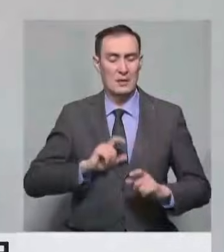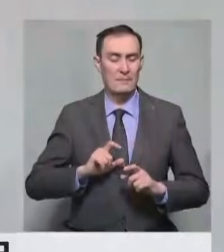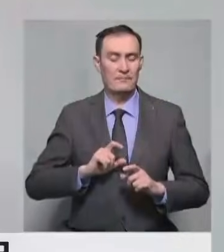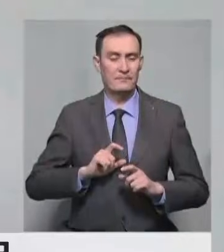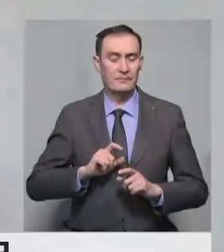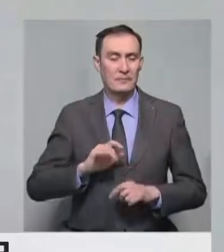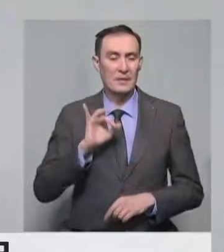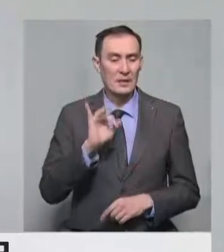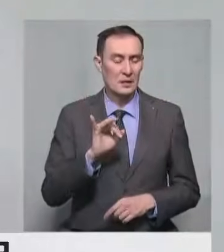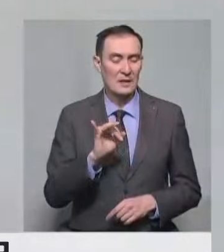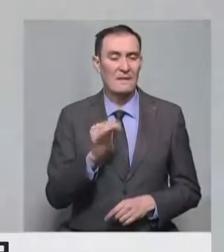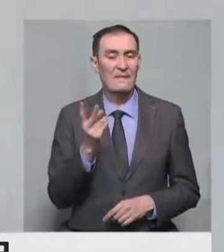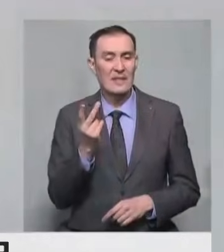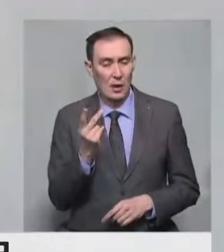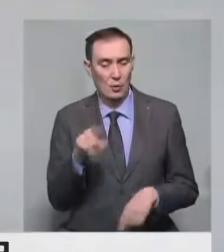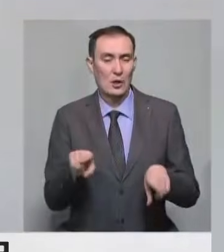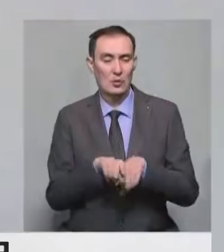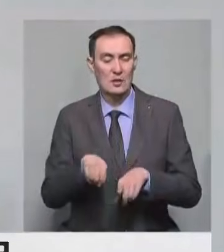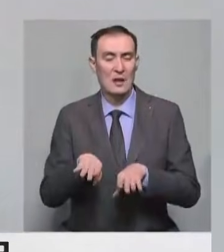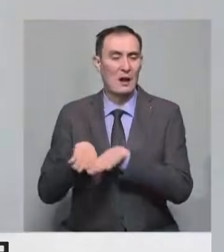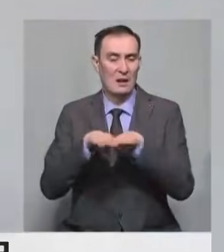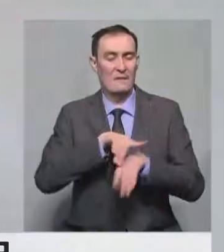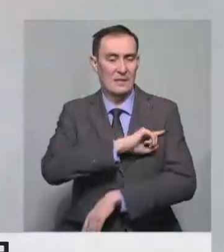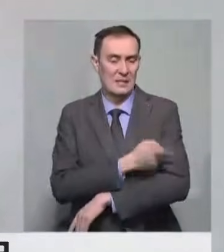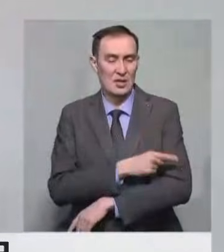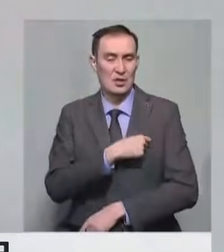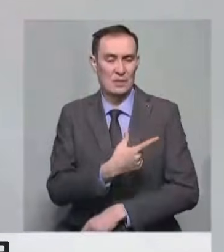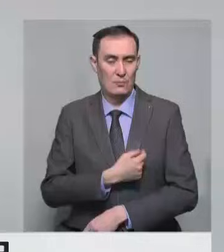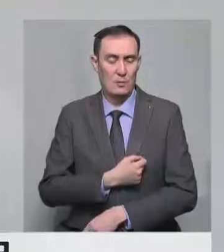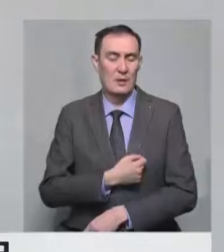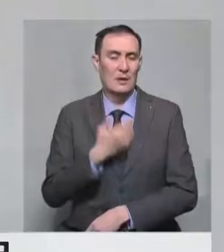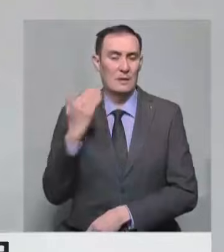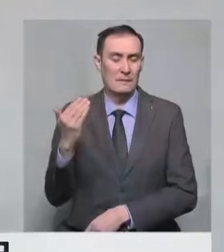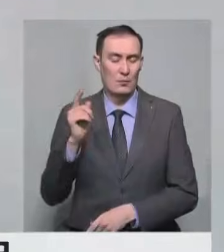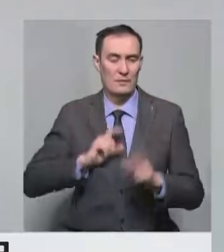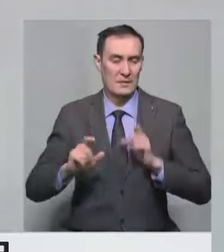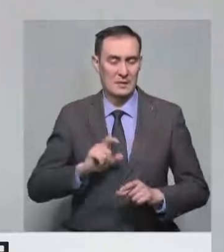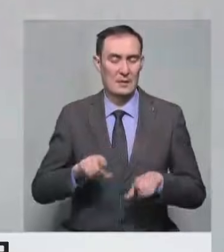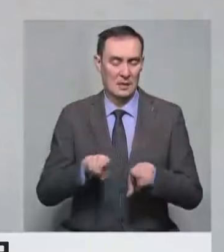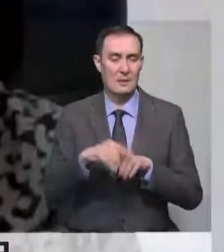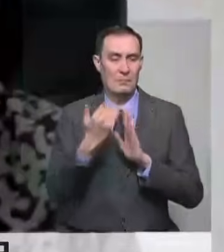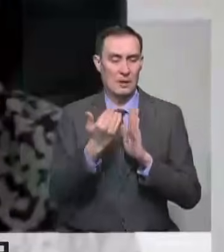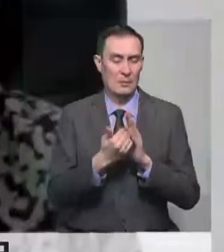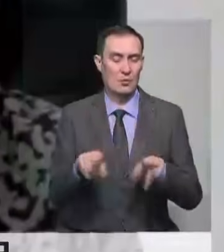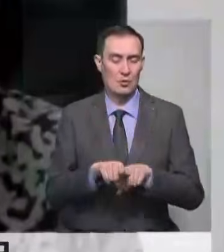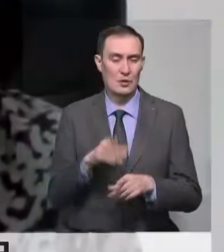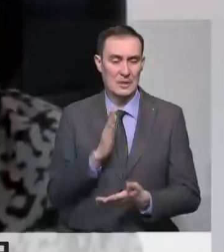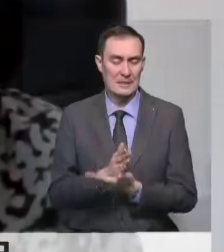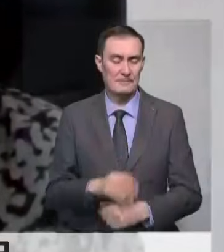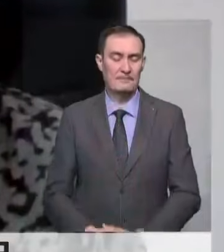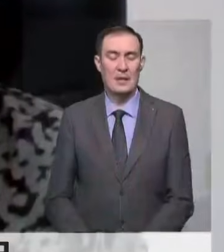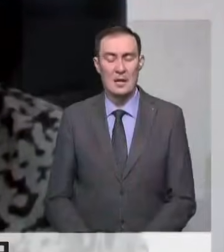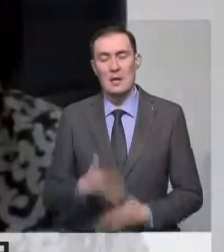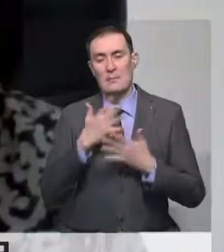наш вуз будет выдавать, и такой же равнозначный диплом будет выдавать и иностранные учебные заведения. Таких программ у нас очень много. Жанна